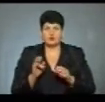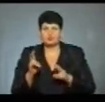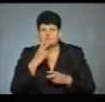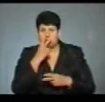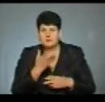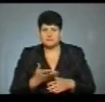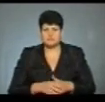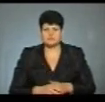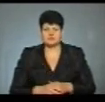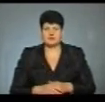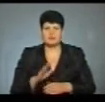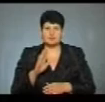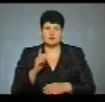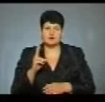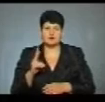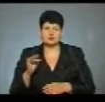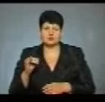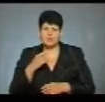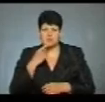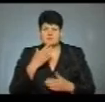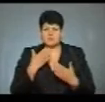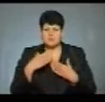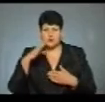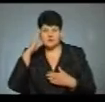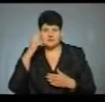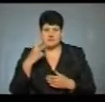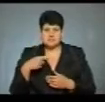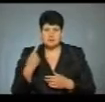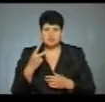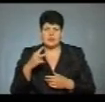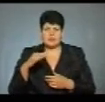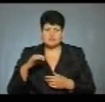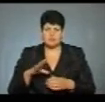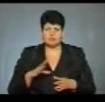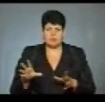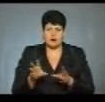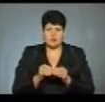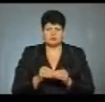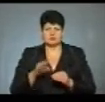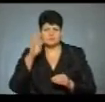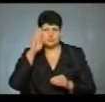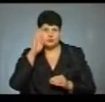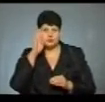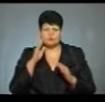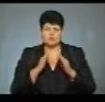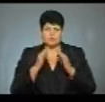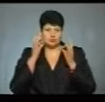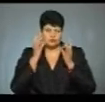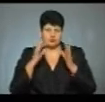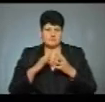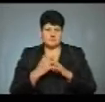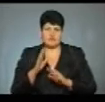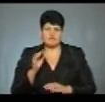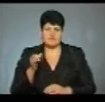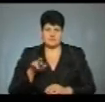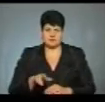видів. Володимир Кошуба каже, спілкувався з хлопцями, які 21 листопада були разом з Віктором Груб'яком у будинку культури в селі